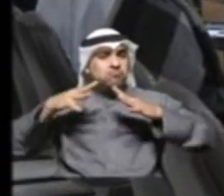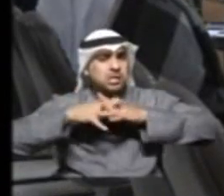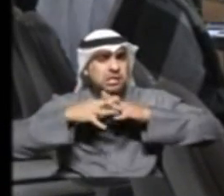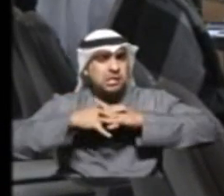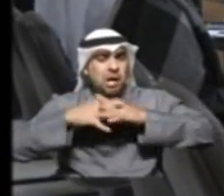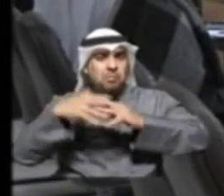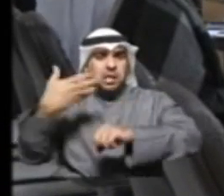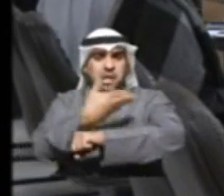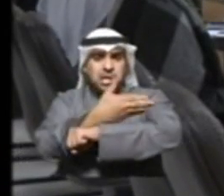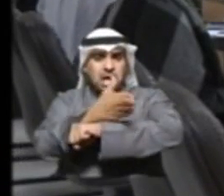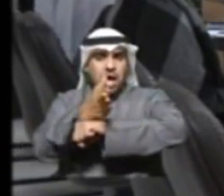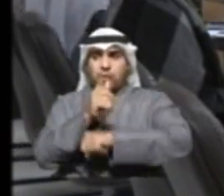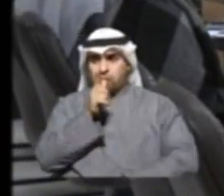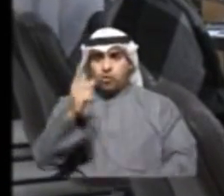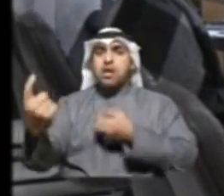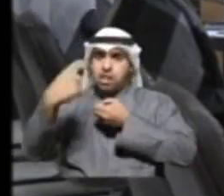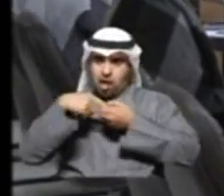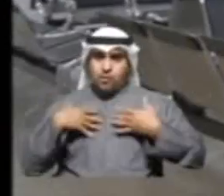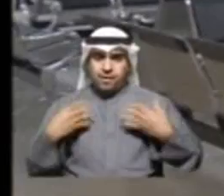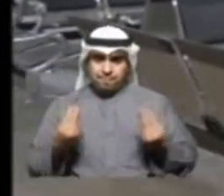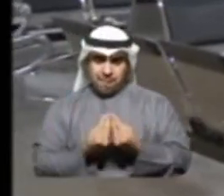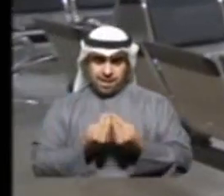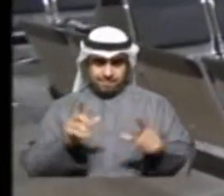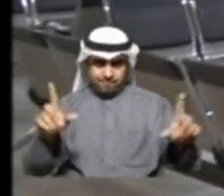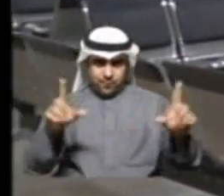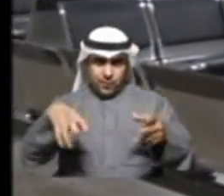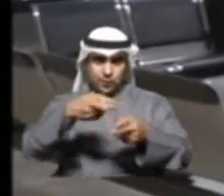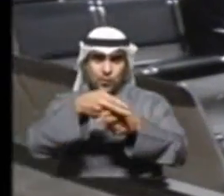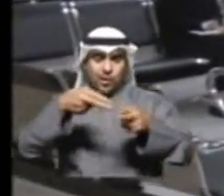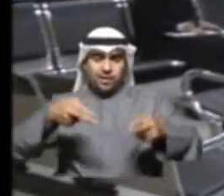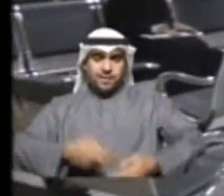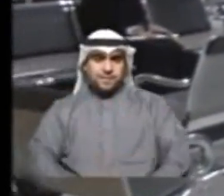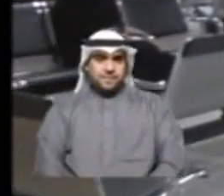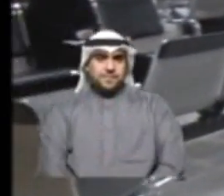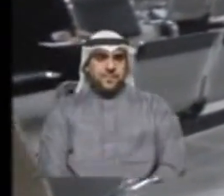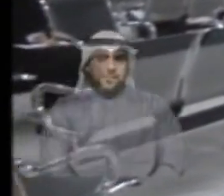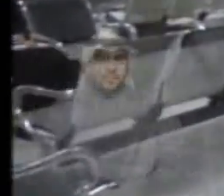وتناشدهم التعاون معها. جيهان حبيب، تلفزيون دولة الكويت.